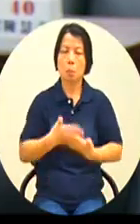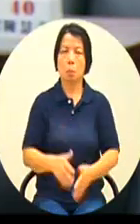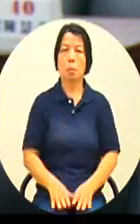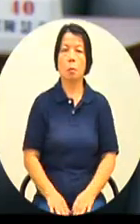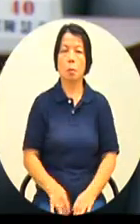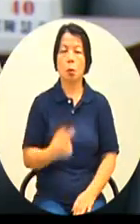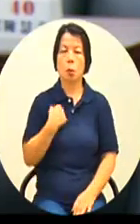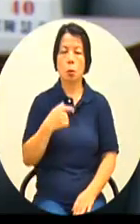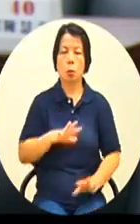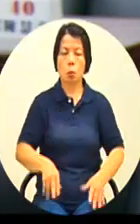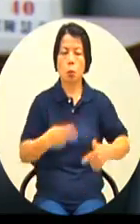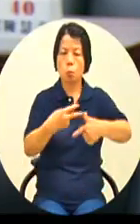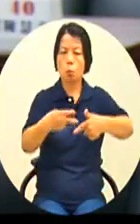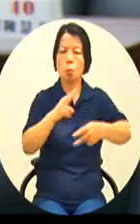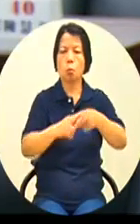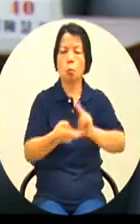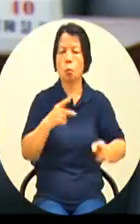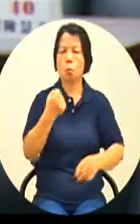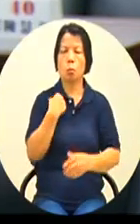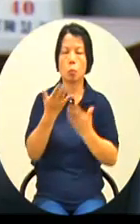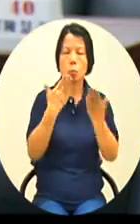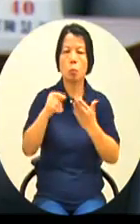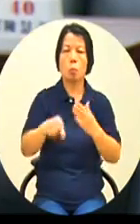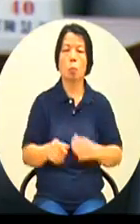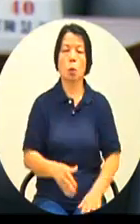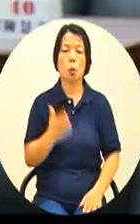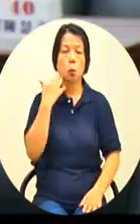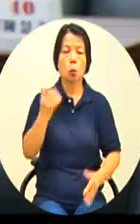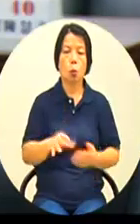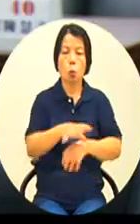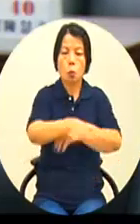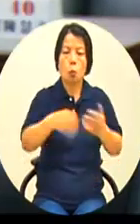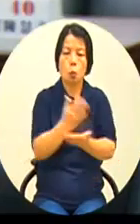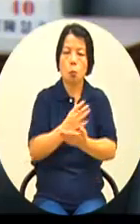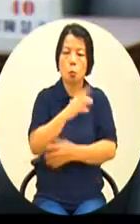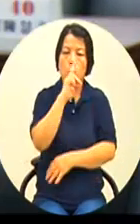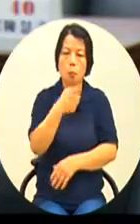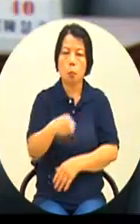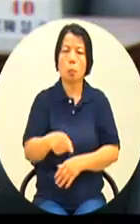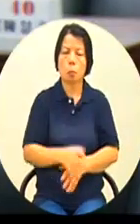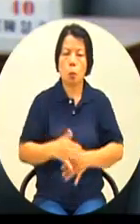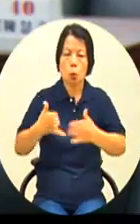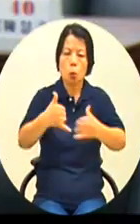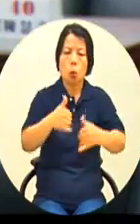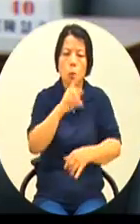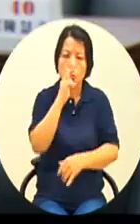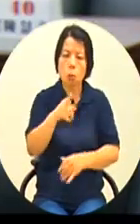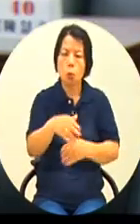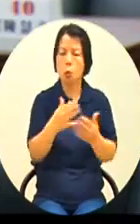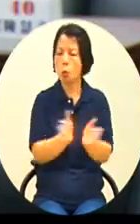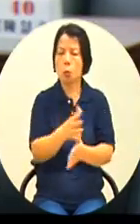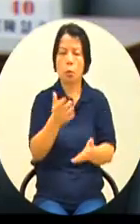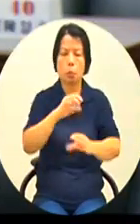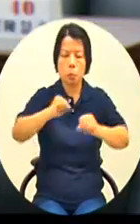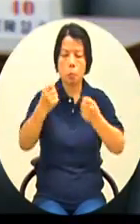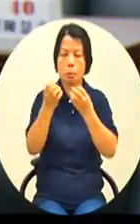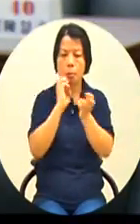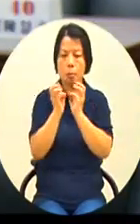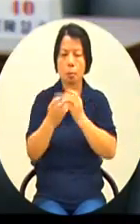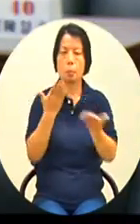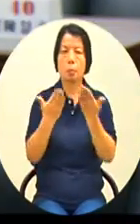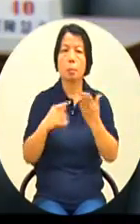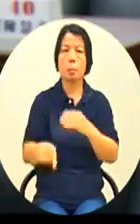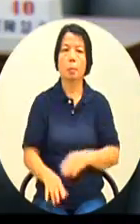为我地方我知，我了解嘛。你若反评也唔对，还是讲你接了要这路线要哪行，我同了解嘛。 是。 哦，拜托陈局